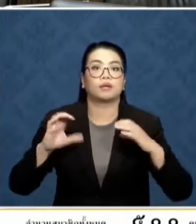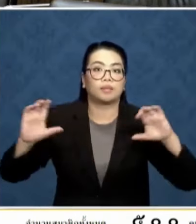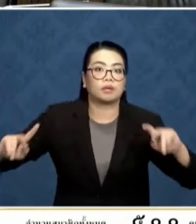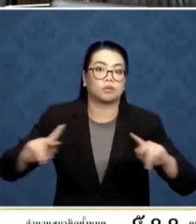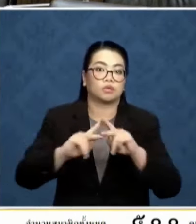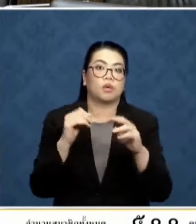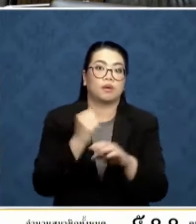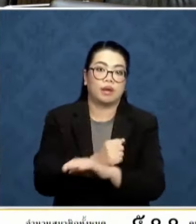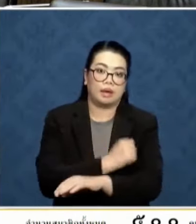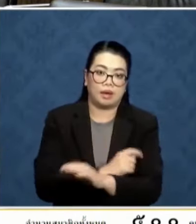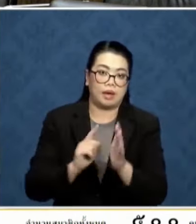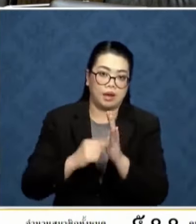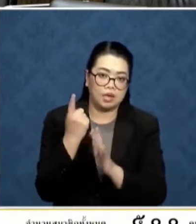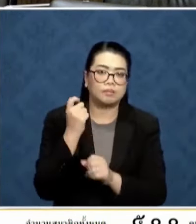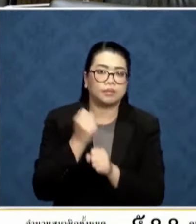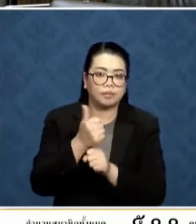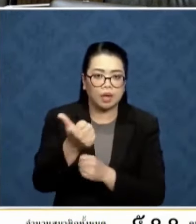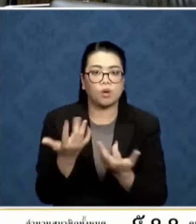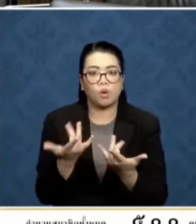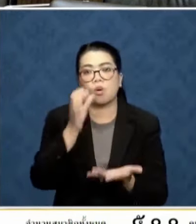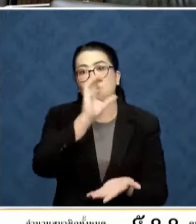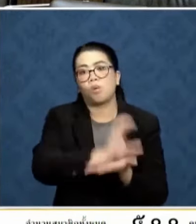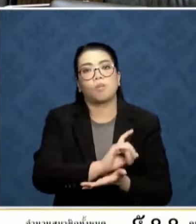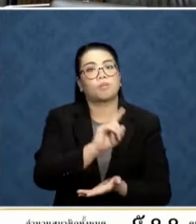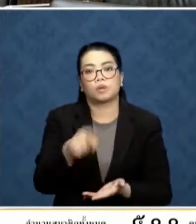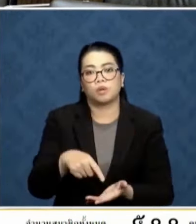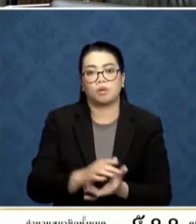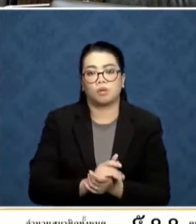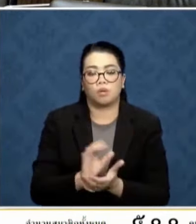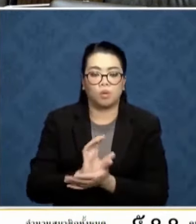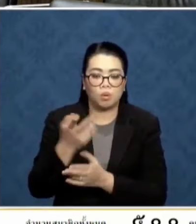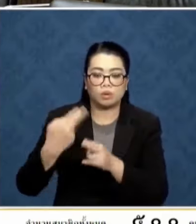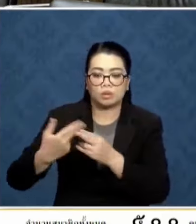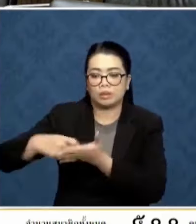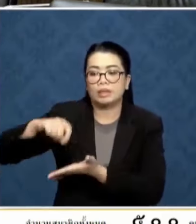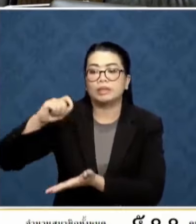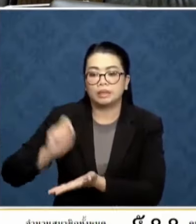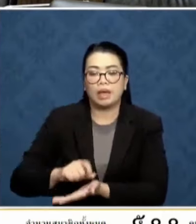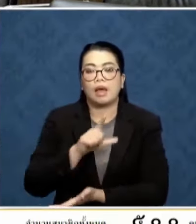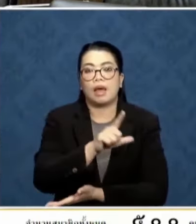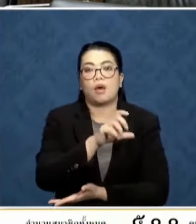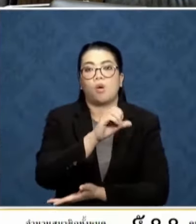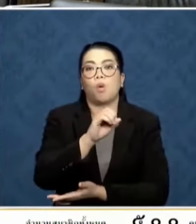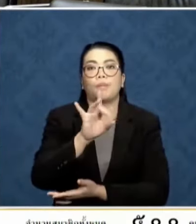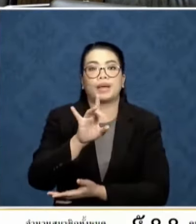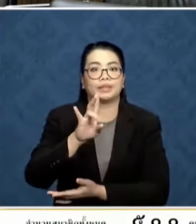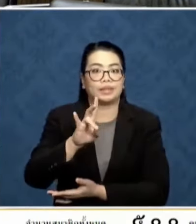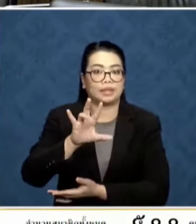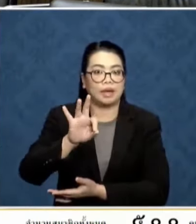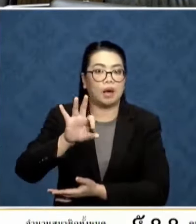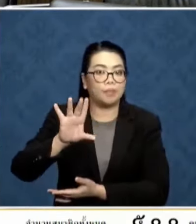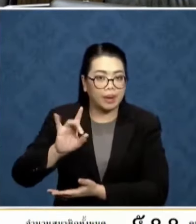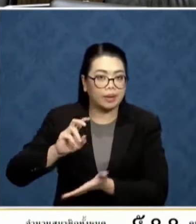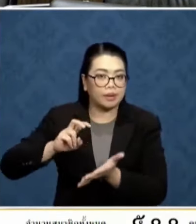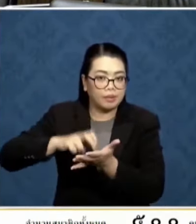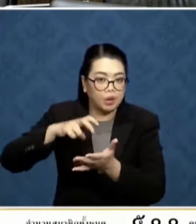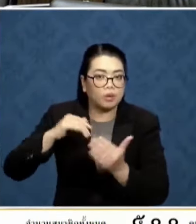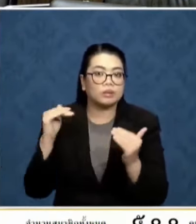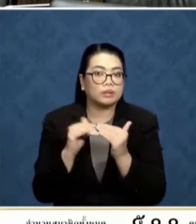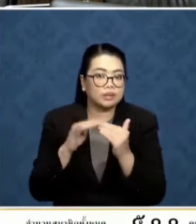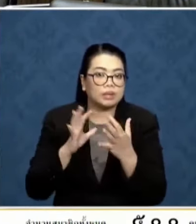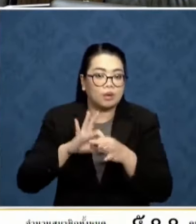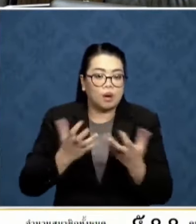งานครับเริ่มสิ่งนี้ได้ทันทีครับโดยไม่ต้องรองบประมาณครับคือการลงนามให้สัตยาบัน lo 8798ครับซึ่งเกี่ยวข้องกับการรับรองสิทธิ